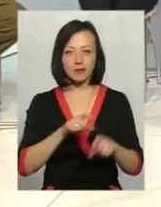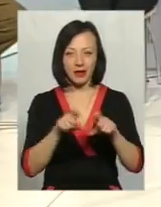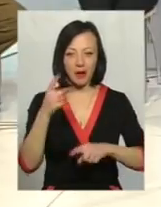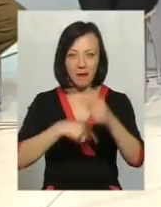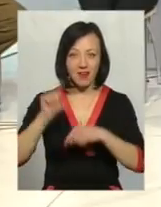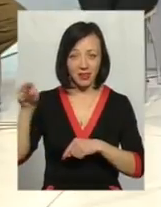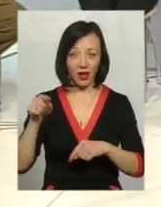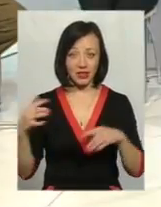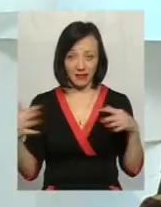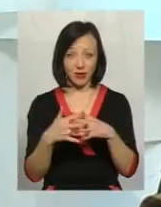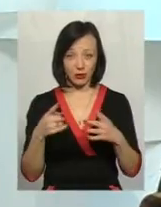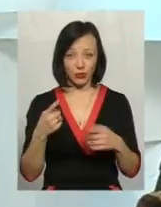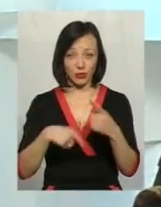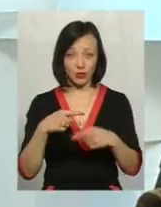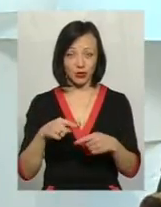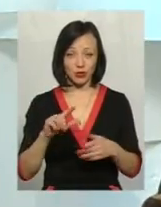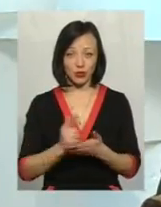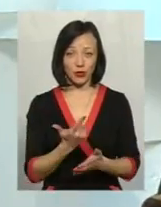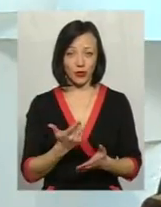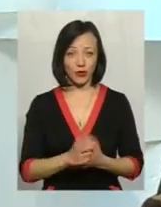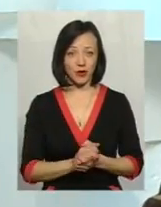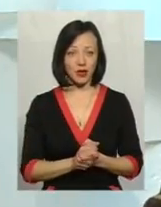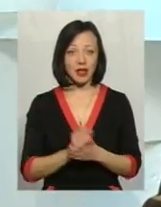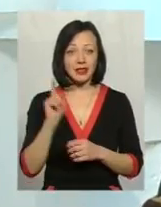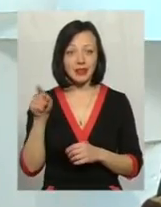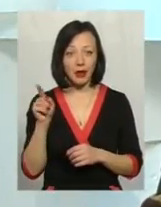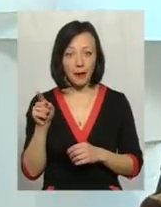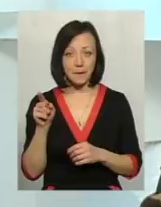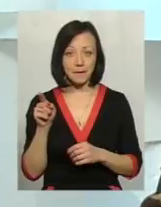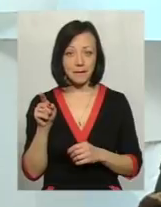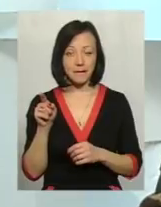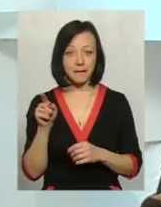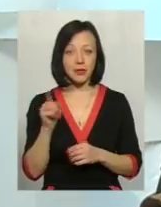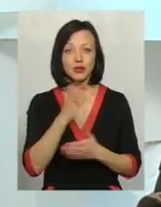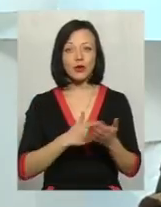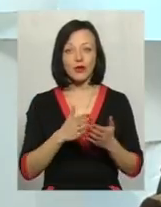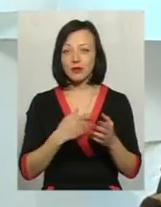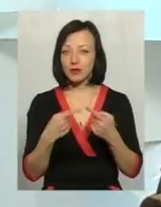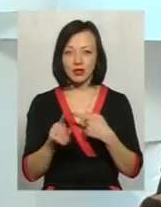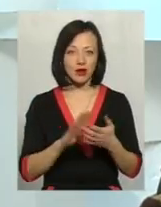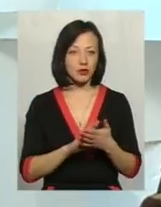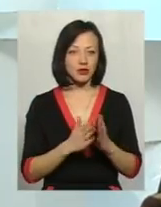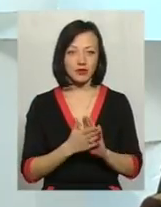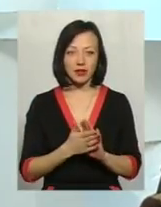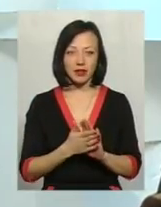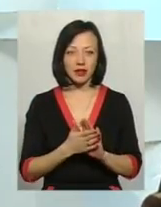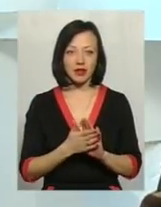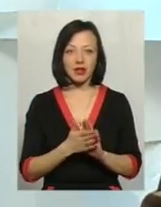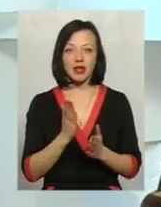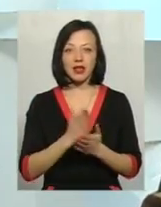туди, обратно йдуть туди, тому що там зовсім інша атмосфера, там